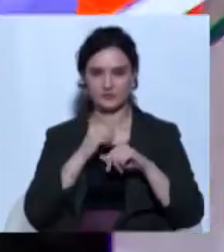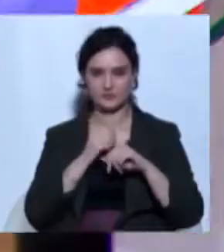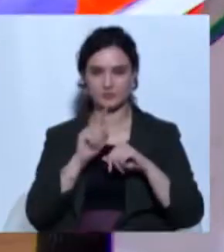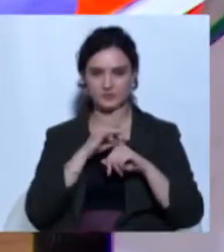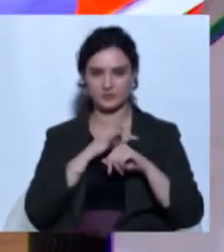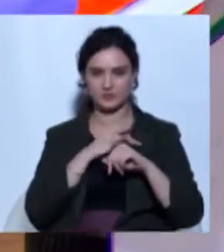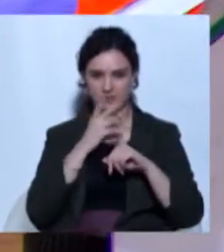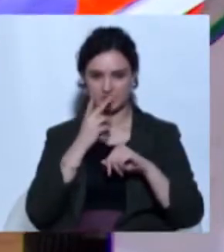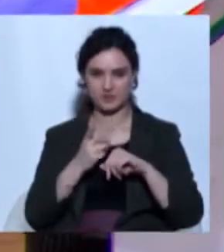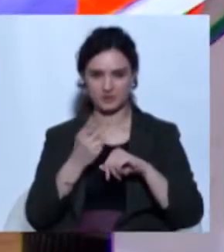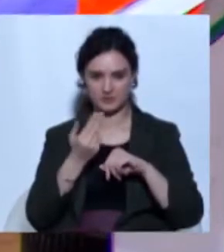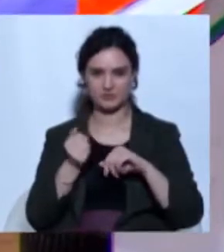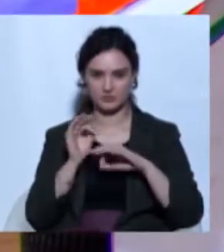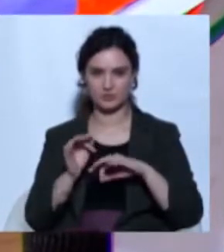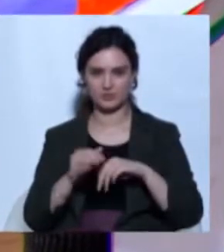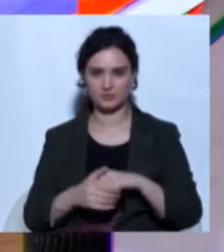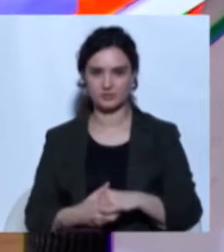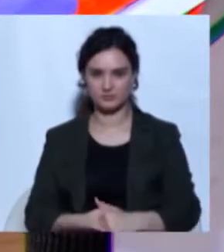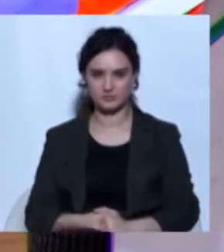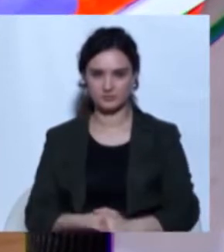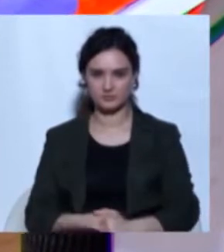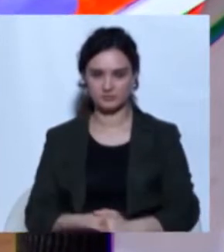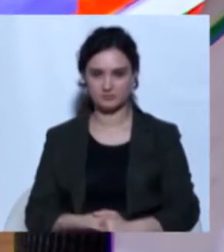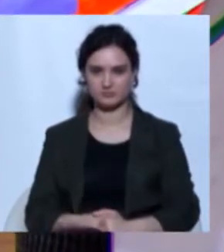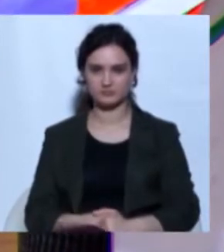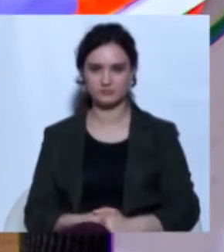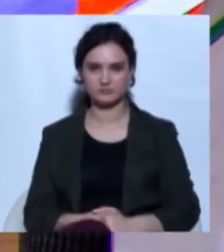თქვენ თეთს დაინახავთ, ხო სწორია? Კარგი.